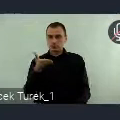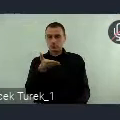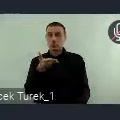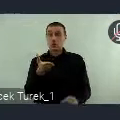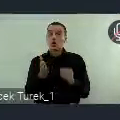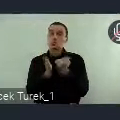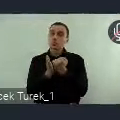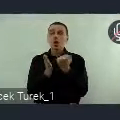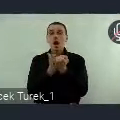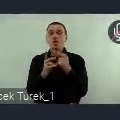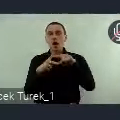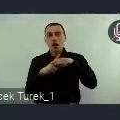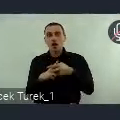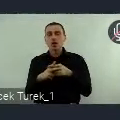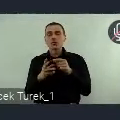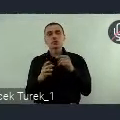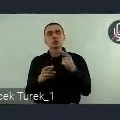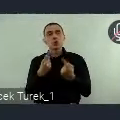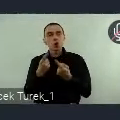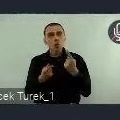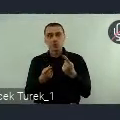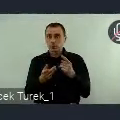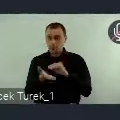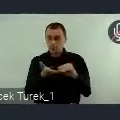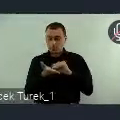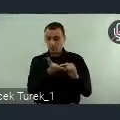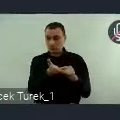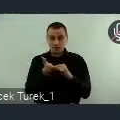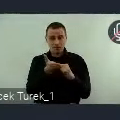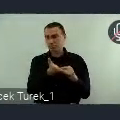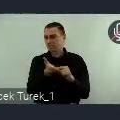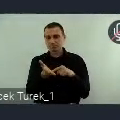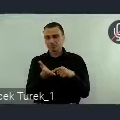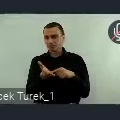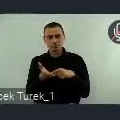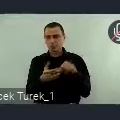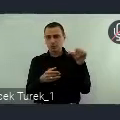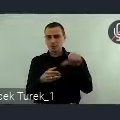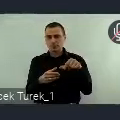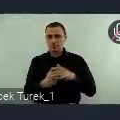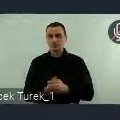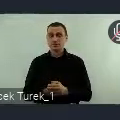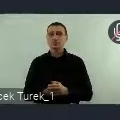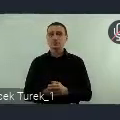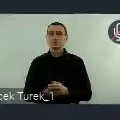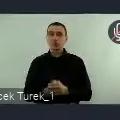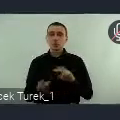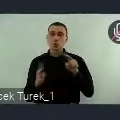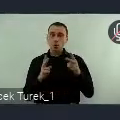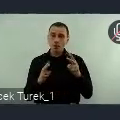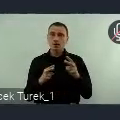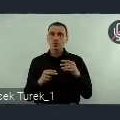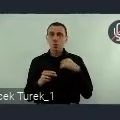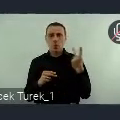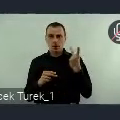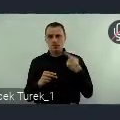cokolwiek jest bardziej złożonego proszę nie wierzyć w komunikacja na kartce w ten dzień absolutnie sprawdza tłumaczę Pan Jacek czy pani Grażyno